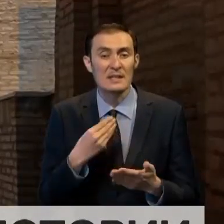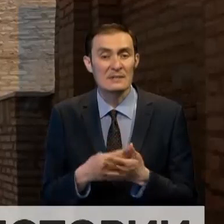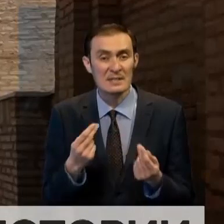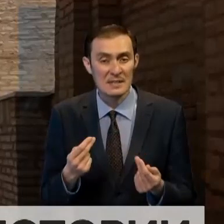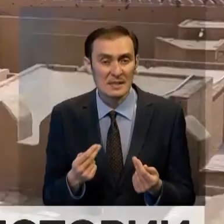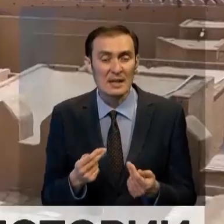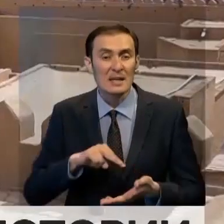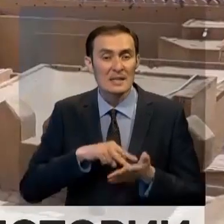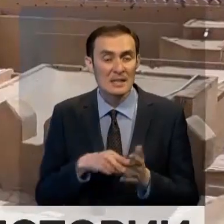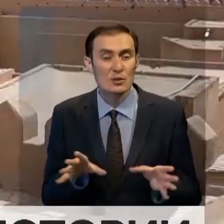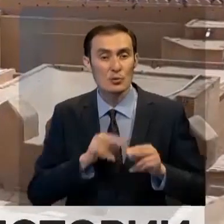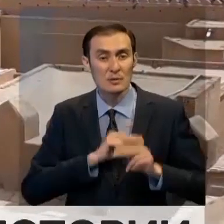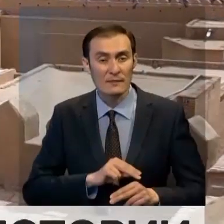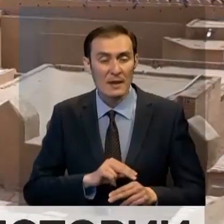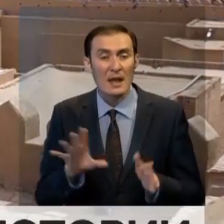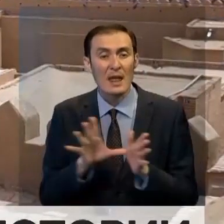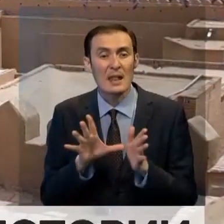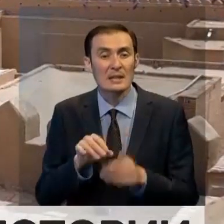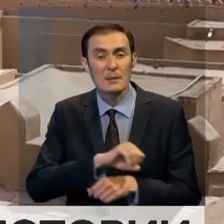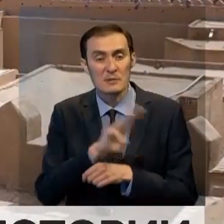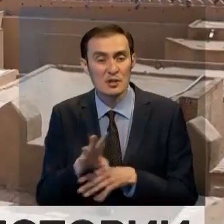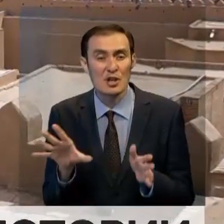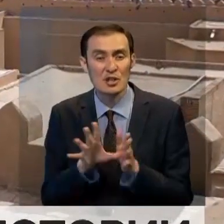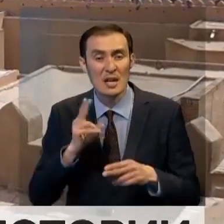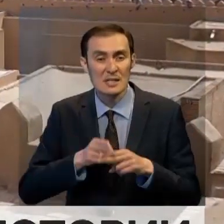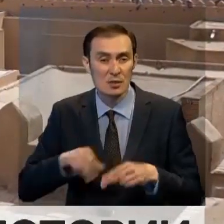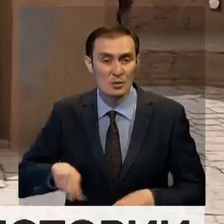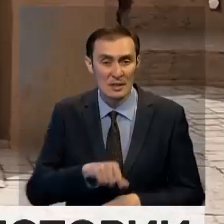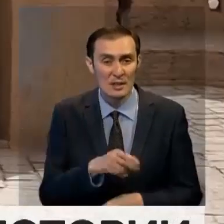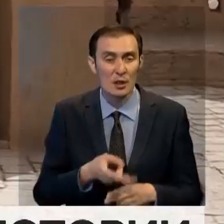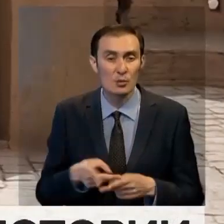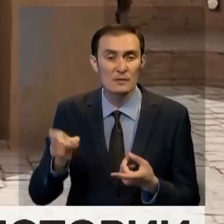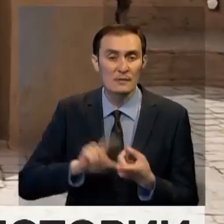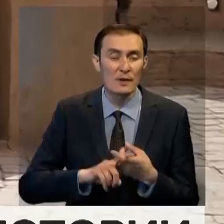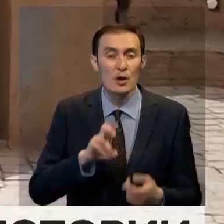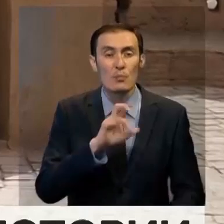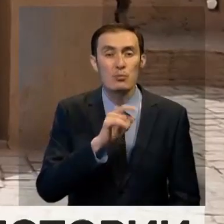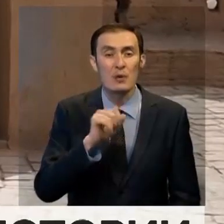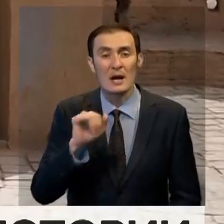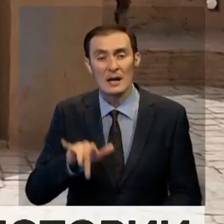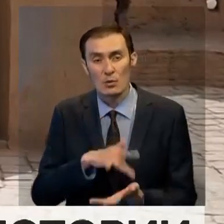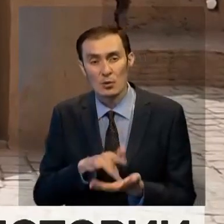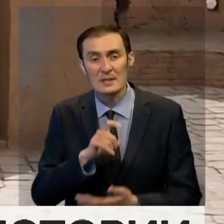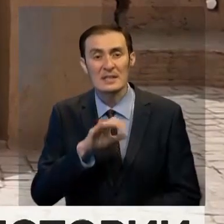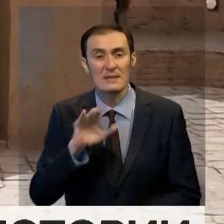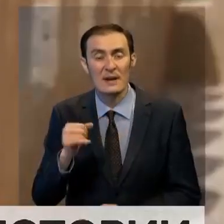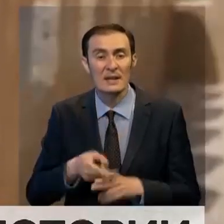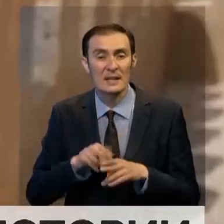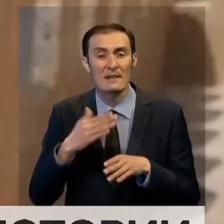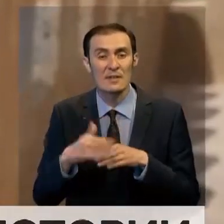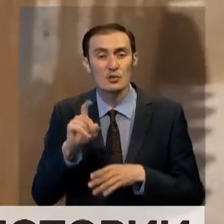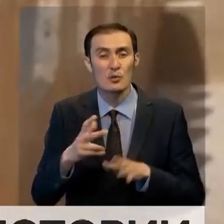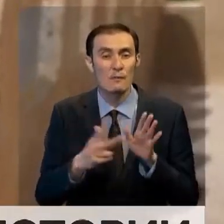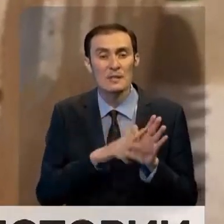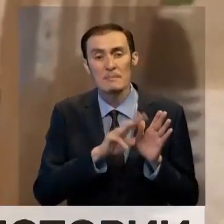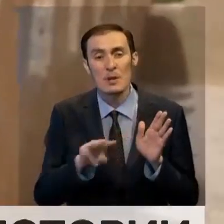инвестиций. Цель сотрудничества – электрификация железнодорожной линии, которая соединяет Бухару и Хиву. но на это выделят